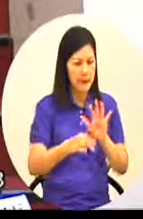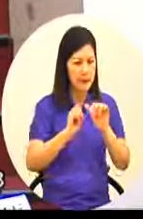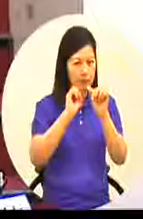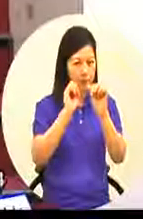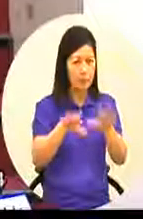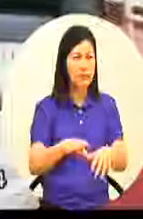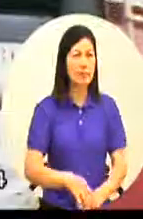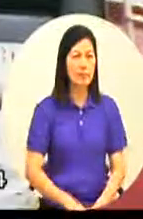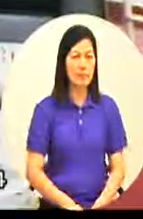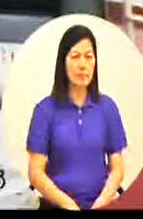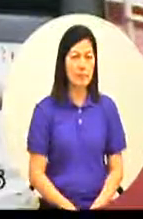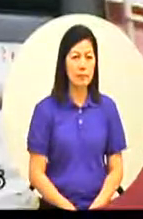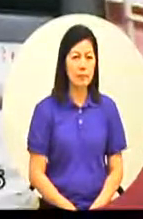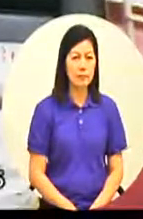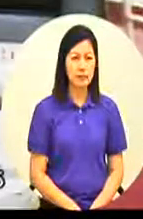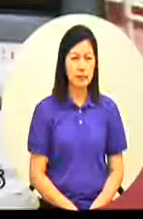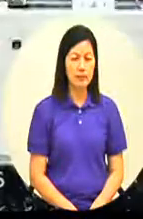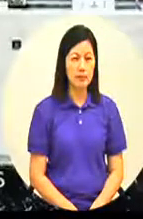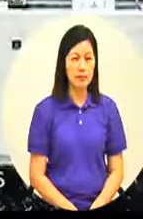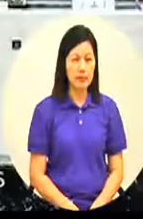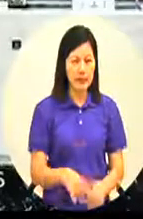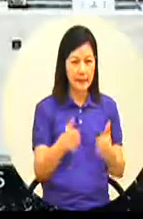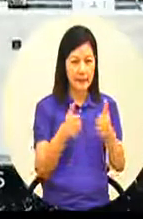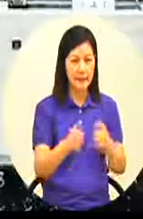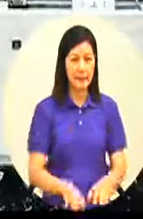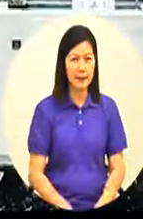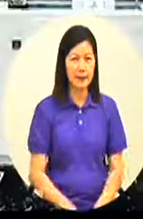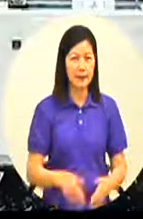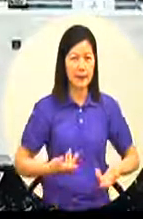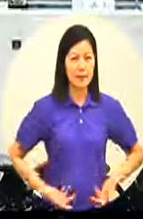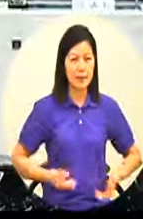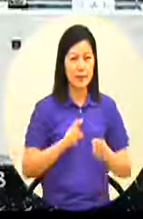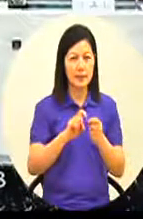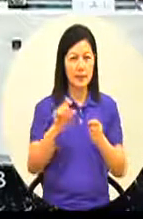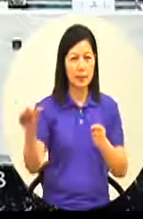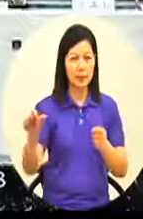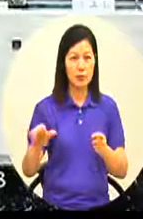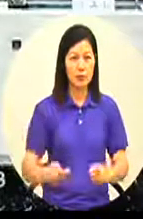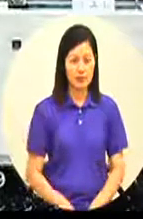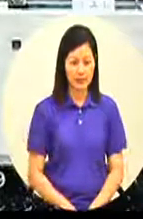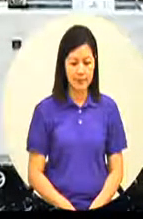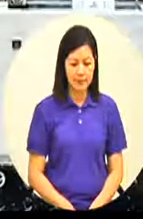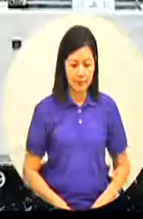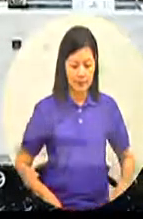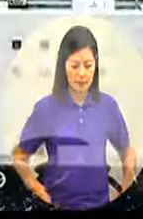好，谢谢啊，我们休息15分钟。